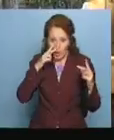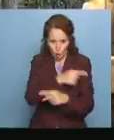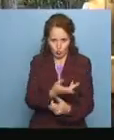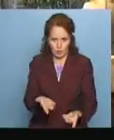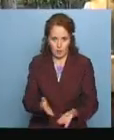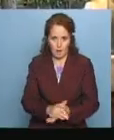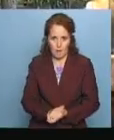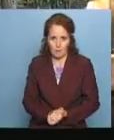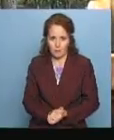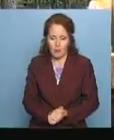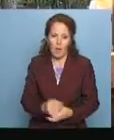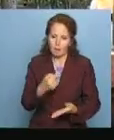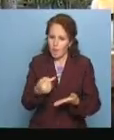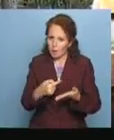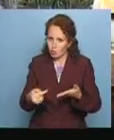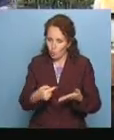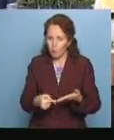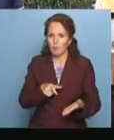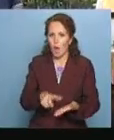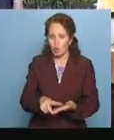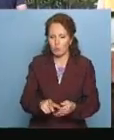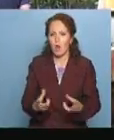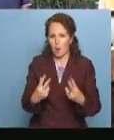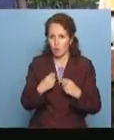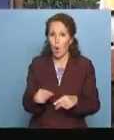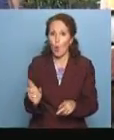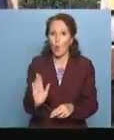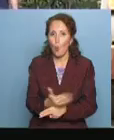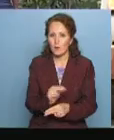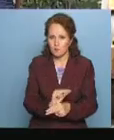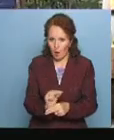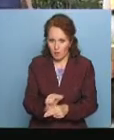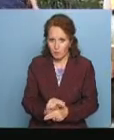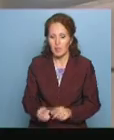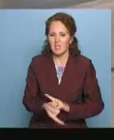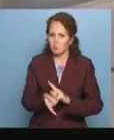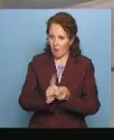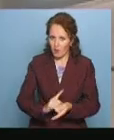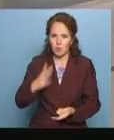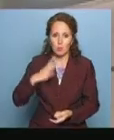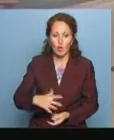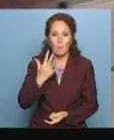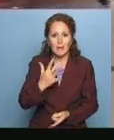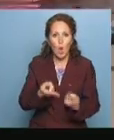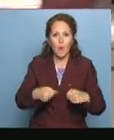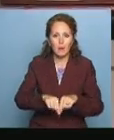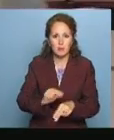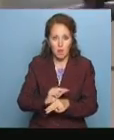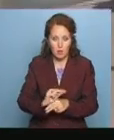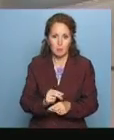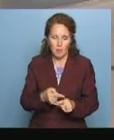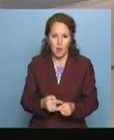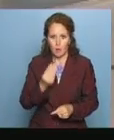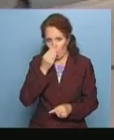организации. Недочеты дорожники обещали устранить. Исправляться в этом году пришлось уже 5 подрядчикам. Качество ремонтных работ в этом году